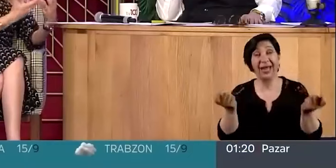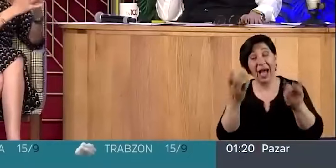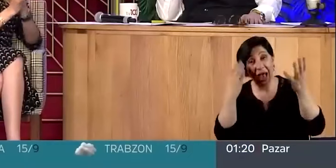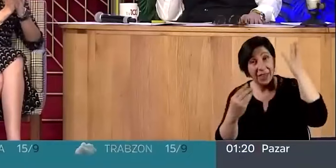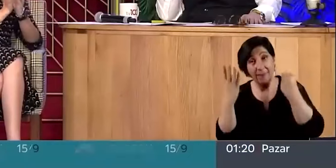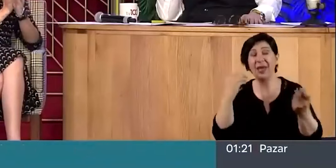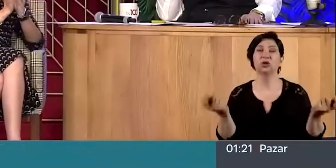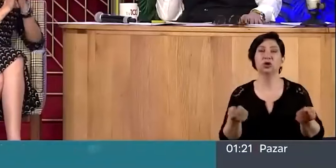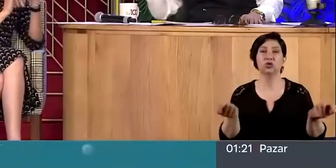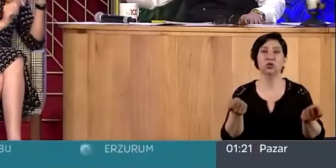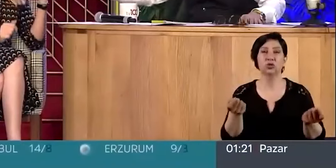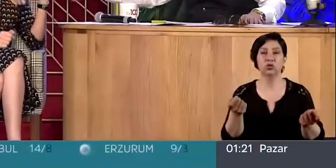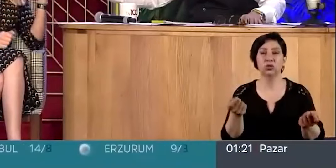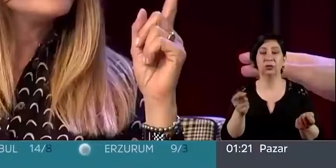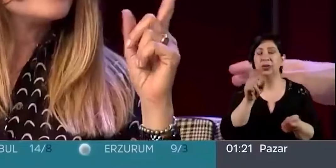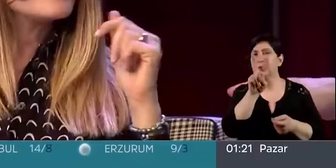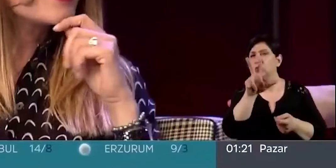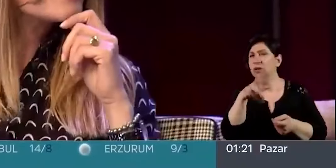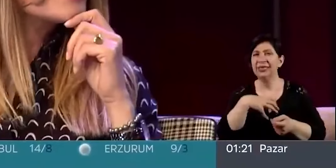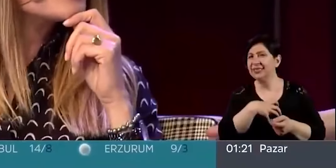anlamaya ve algılamaya çalışıyoruz. Dur o zaman